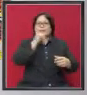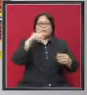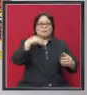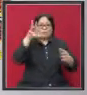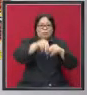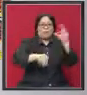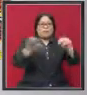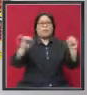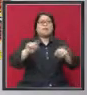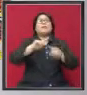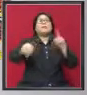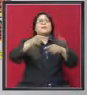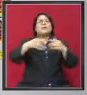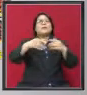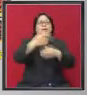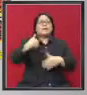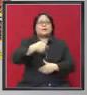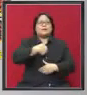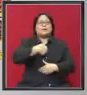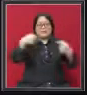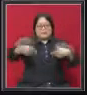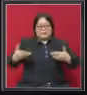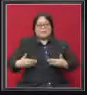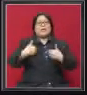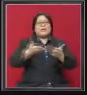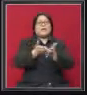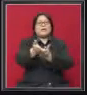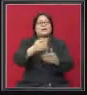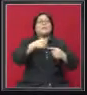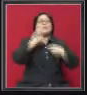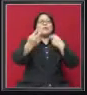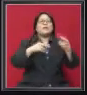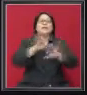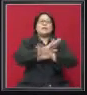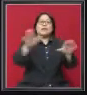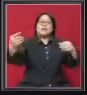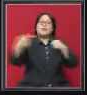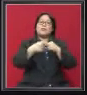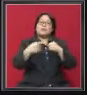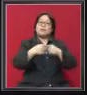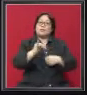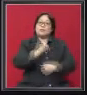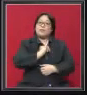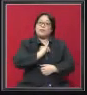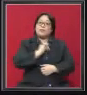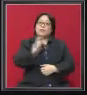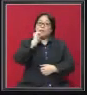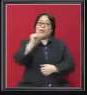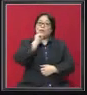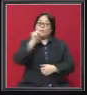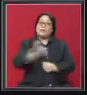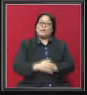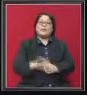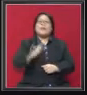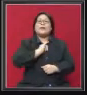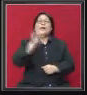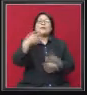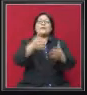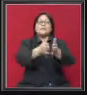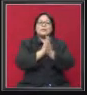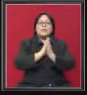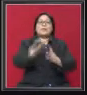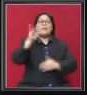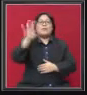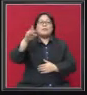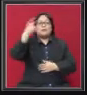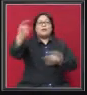satu yang tapi saya bila bakal diganggu, kami sebagai belah sini juga ada hak untuk bersuara. Jangan tuduh saya yang bukan-bukan. Ya. Saya cuma minta